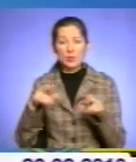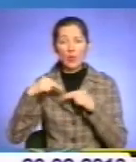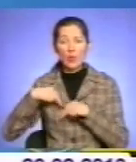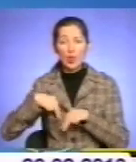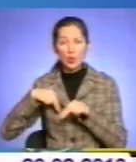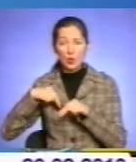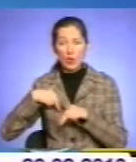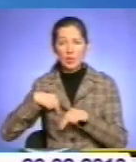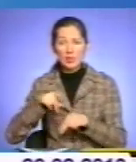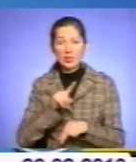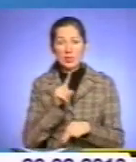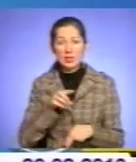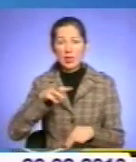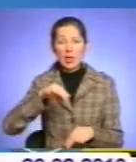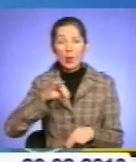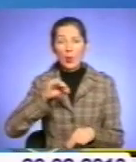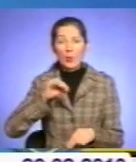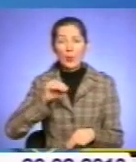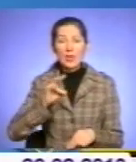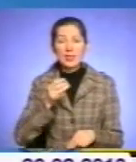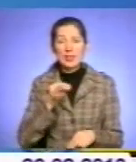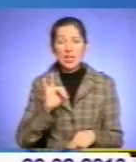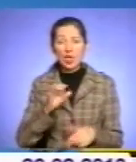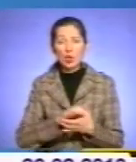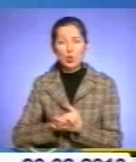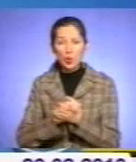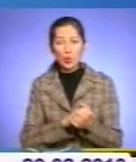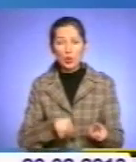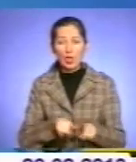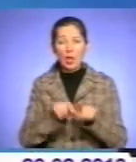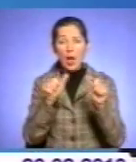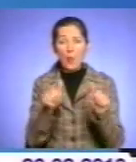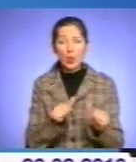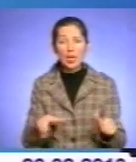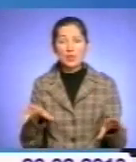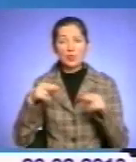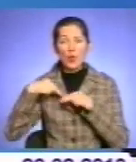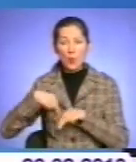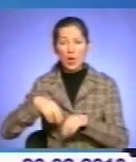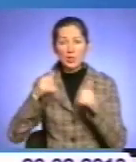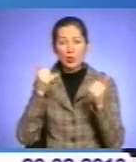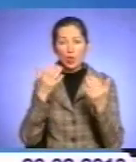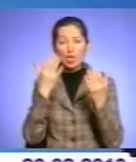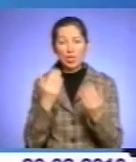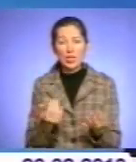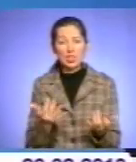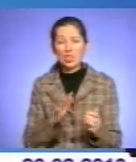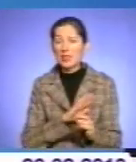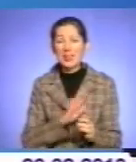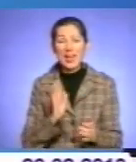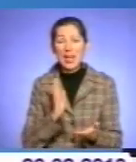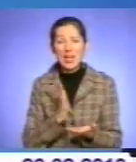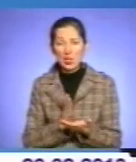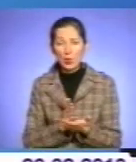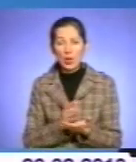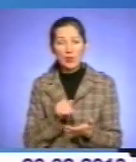співпрацювати з Митним Союзом. Така модель співпраці на сьогоднішній день ще не існує і вона